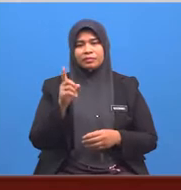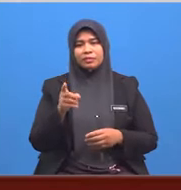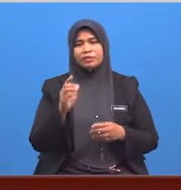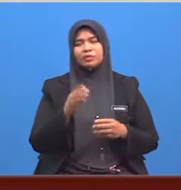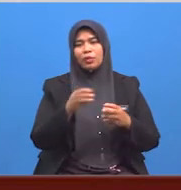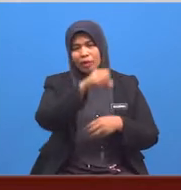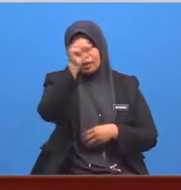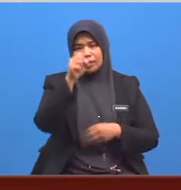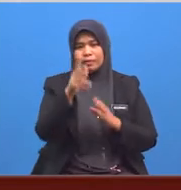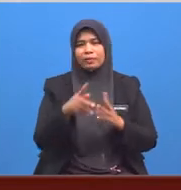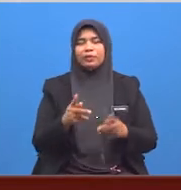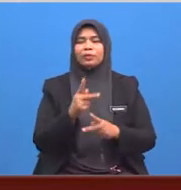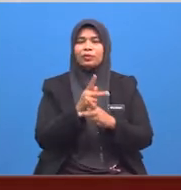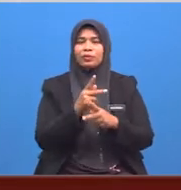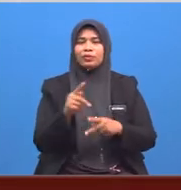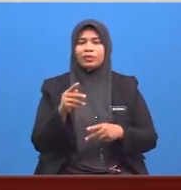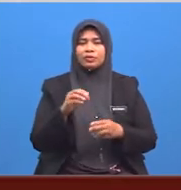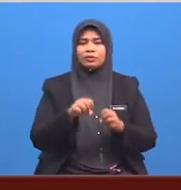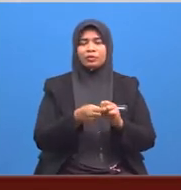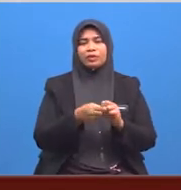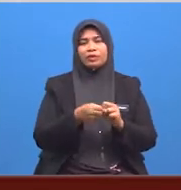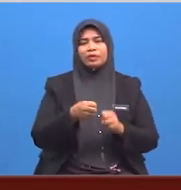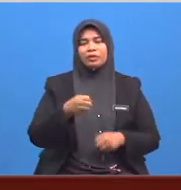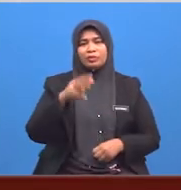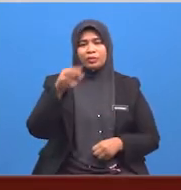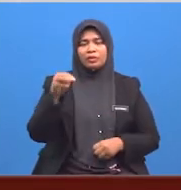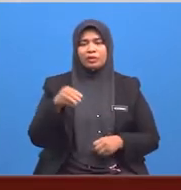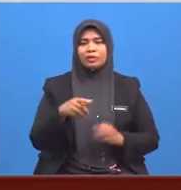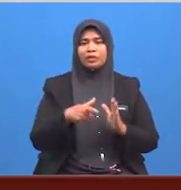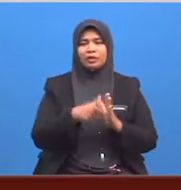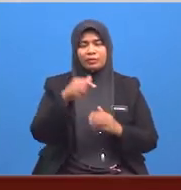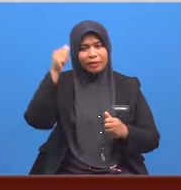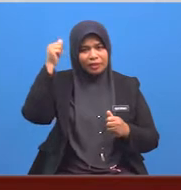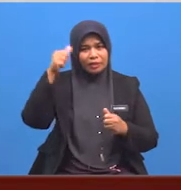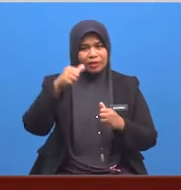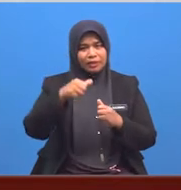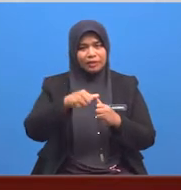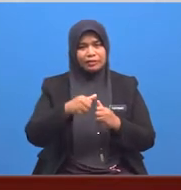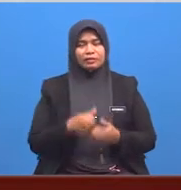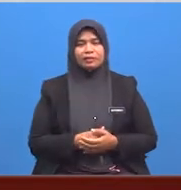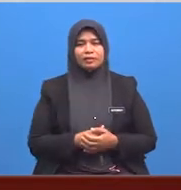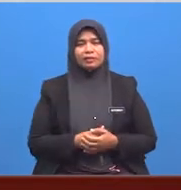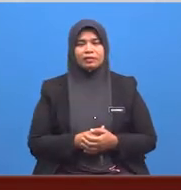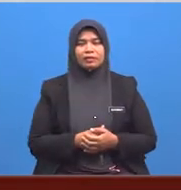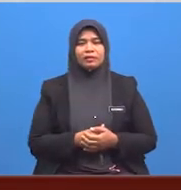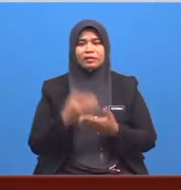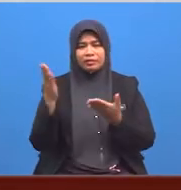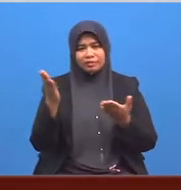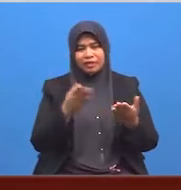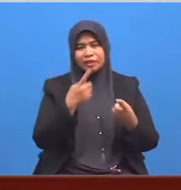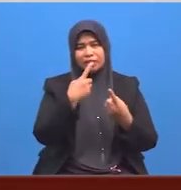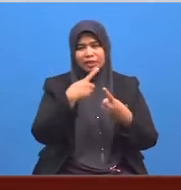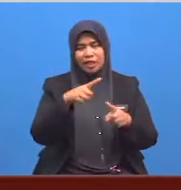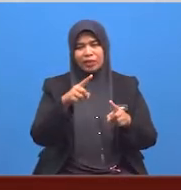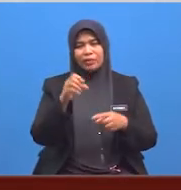soalan pengukuhan agar murid-murid lebihnya tipe fakta yang diberikan tadi Silet jawab soalan